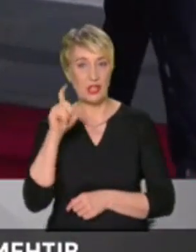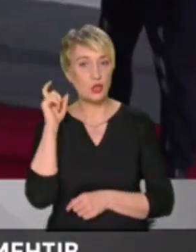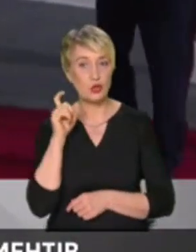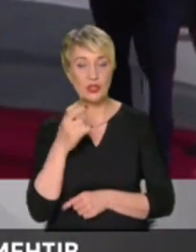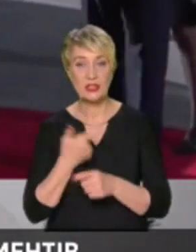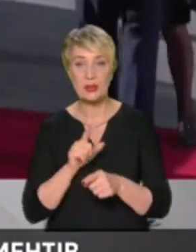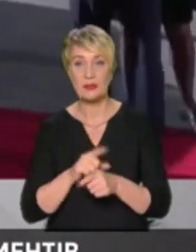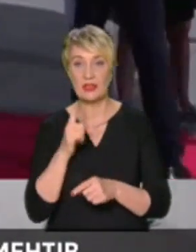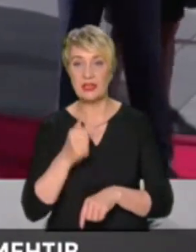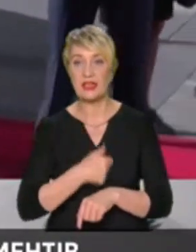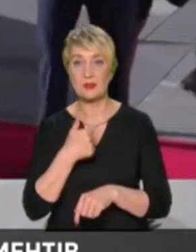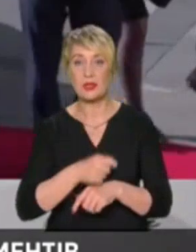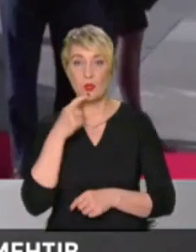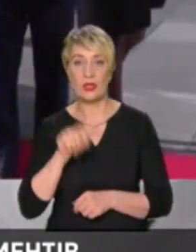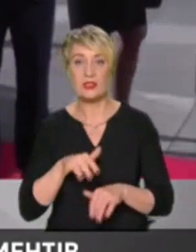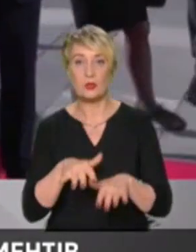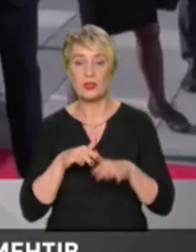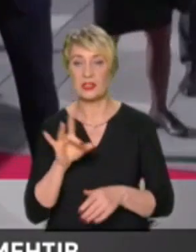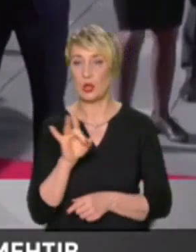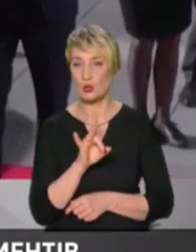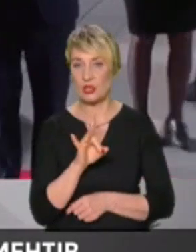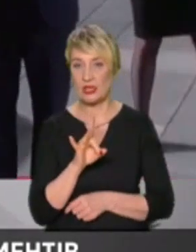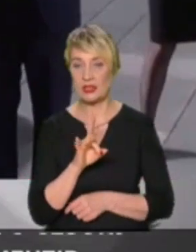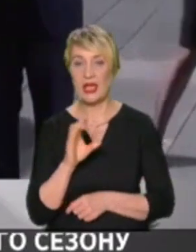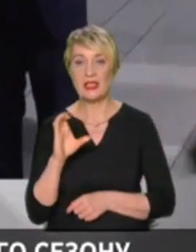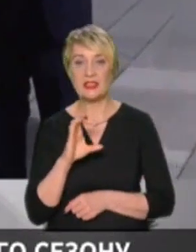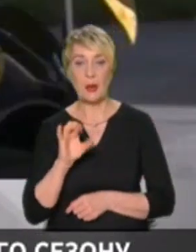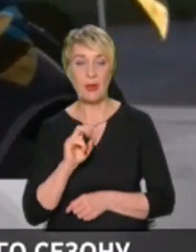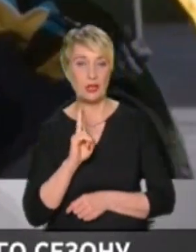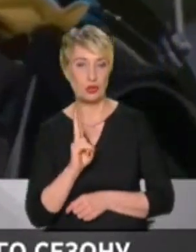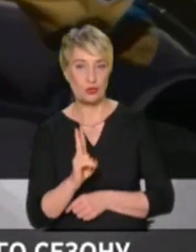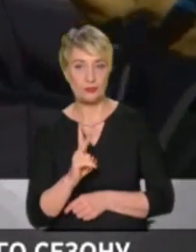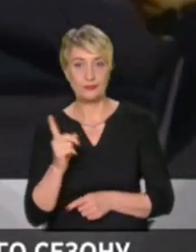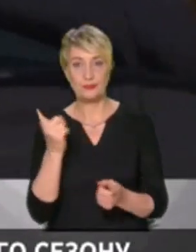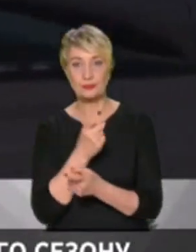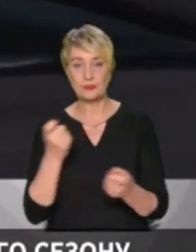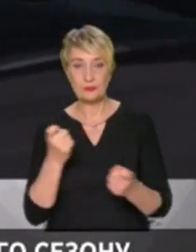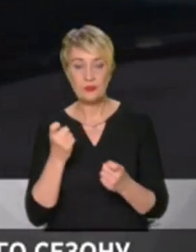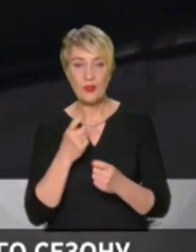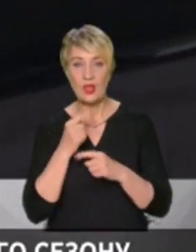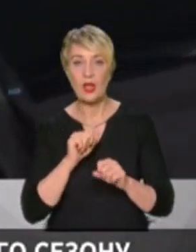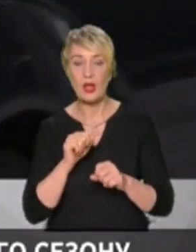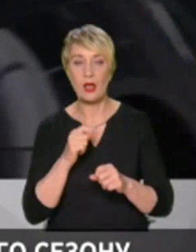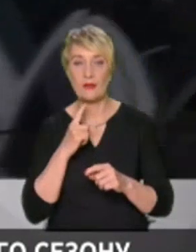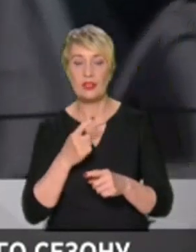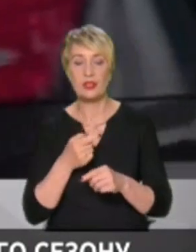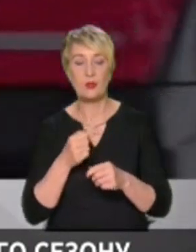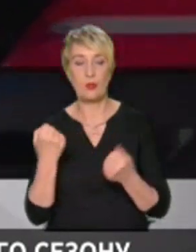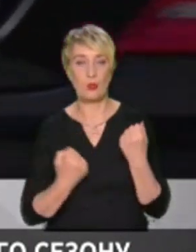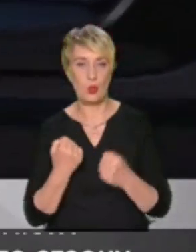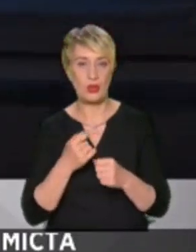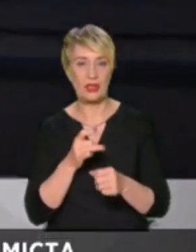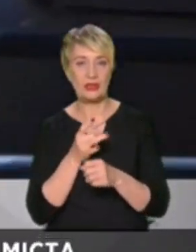Бундестагу спікер українського парламенту Руслан Стефанчук. Йдеться про надання бронетранспортерів «Мардер» і танків